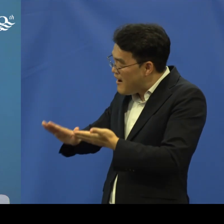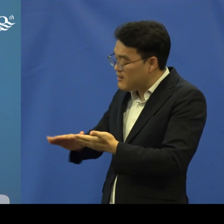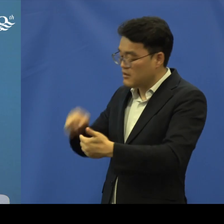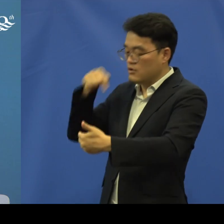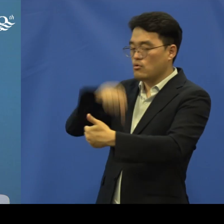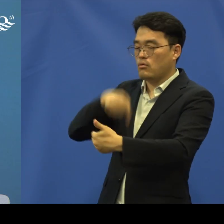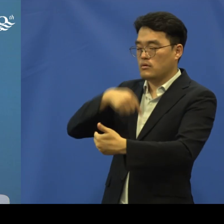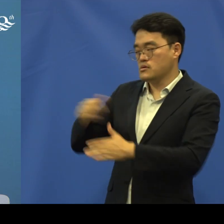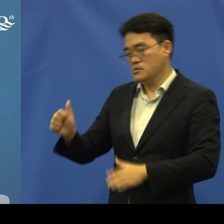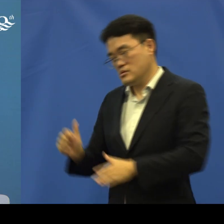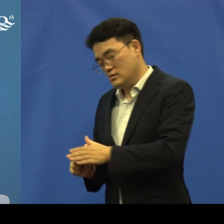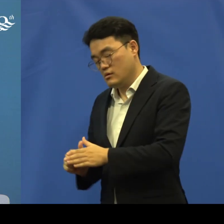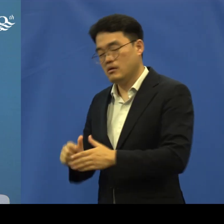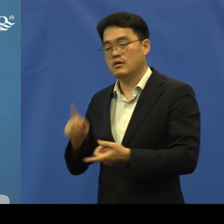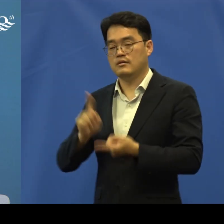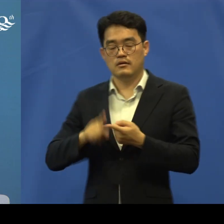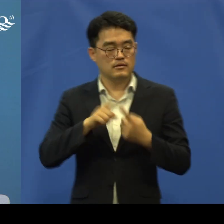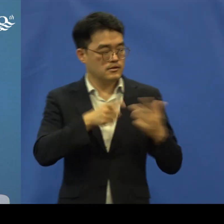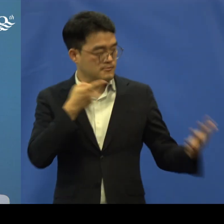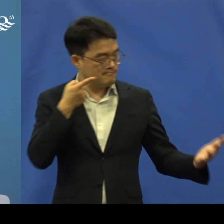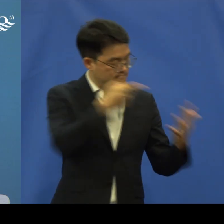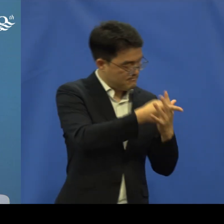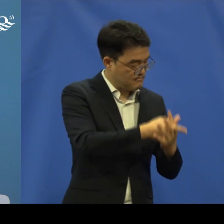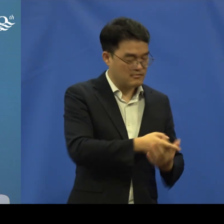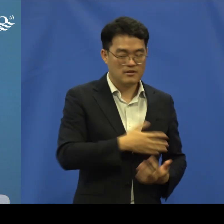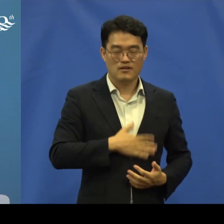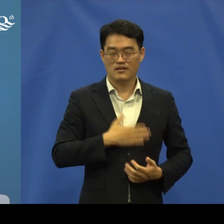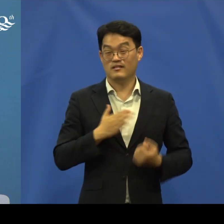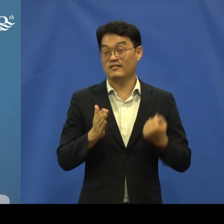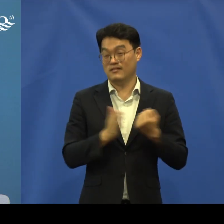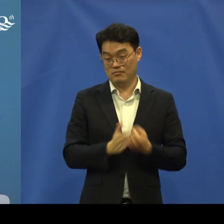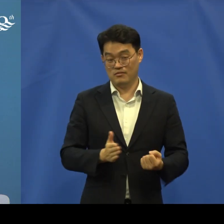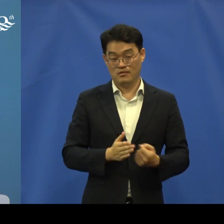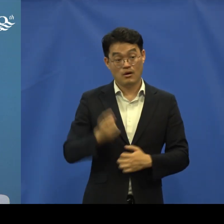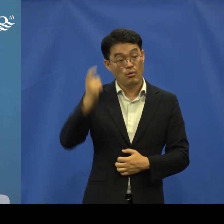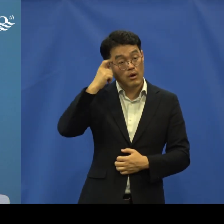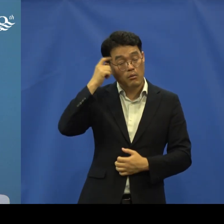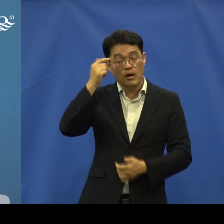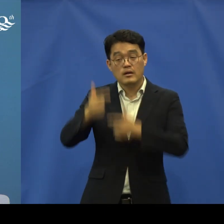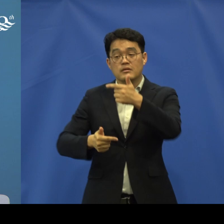이 성벽 재건의 핵심자인 느헤미야를 제거하려고 하는 겁니다.